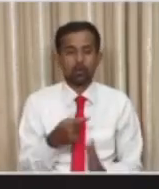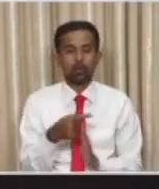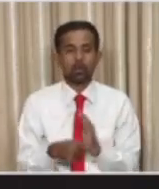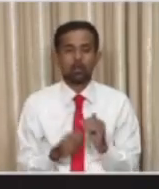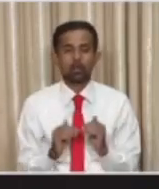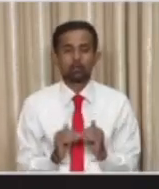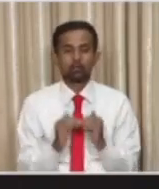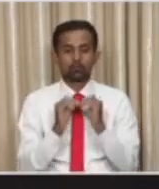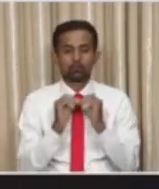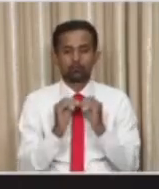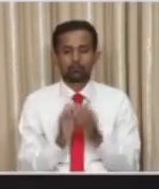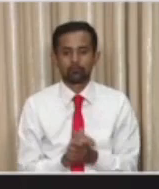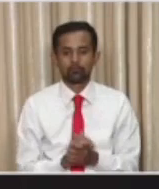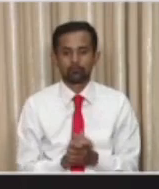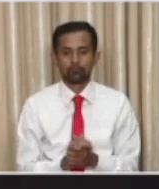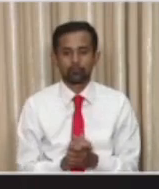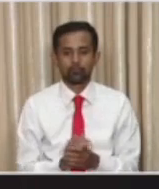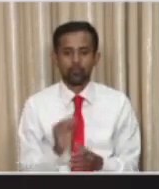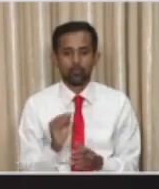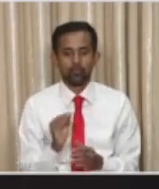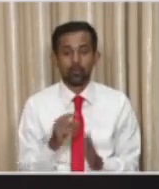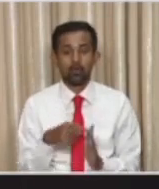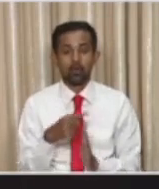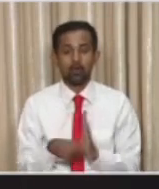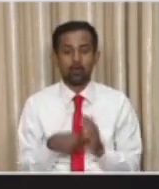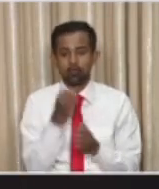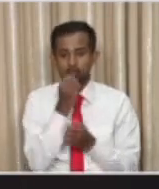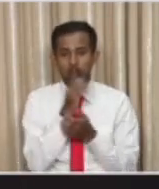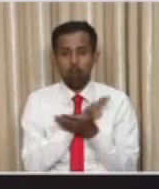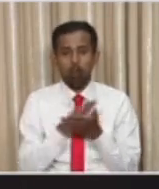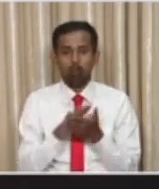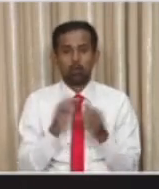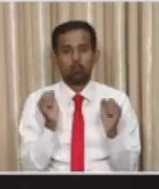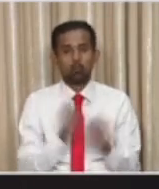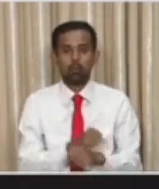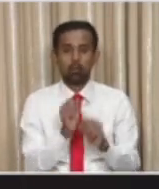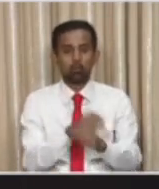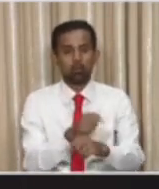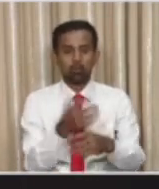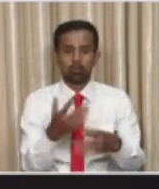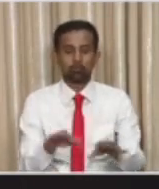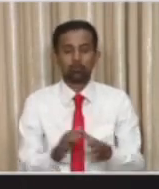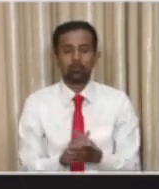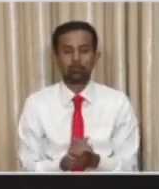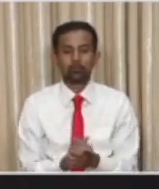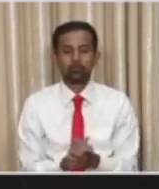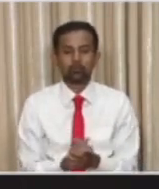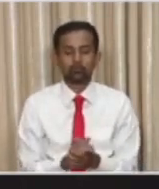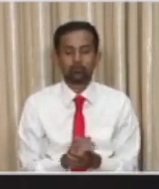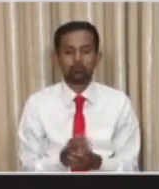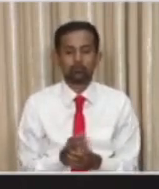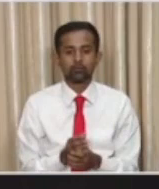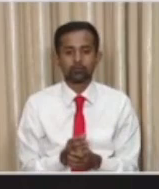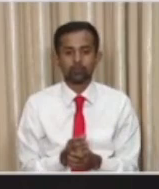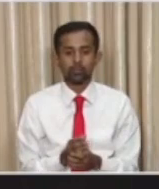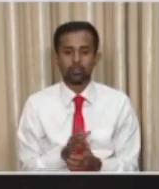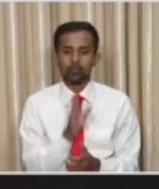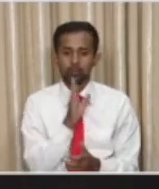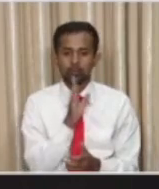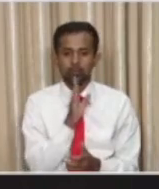උස්සලා තියෙන්නේ. එහෙමනම් මේ රටේ තියෙන මේ හෝටල් ශේෂ්ත්‍රය කඩාගෙන වැටුණොත් මේ